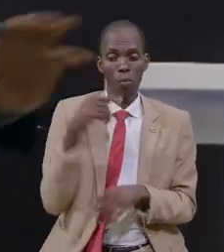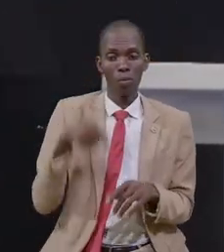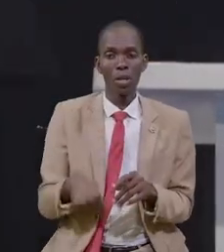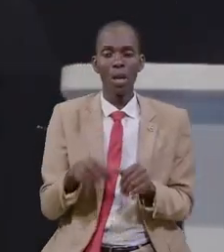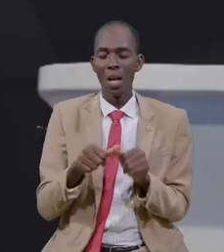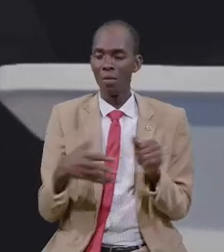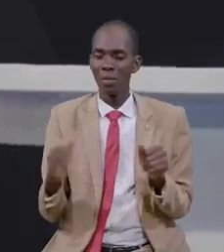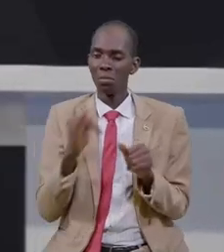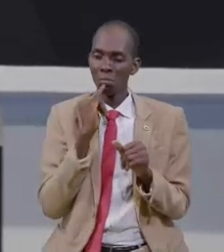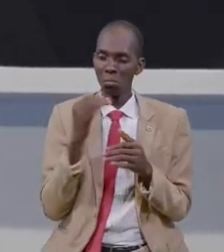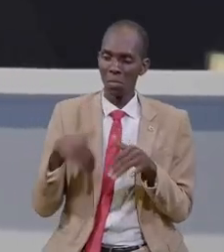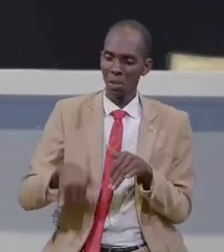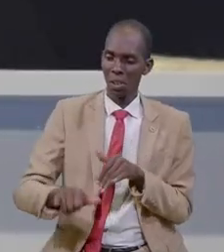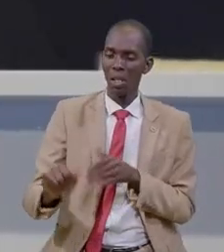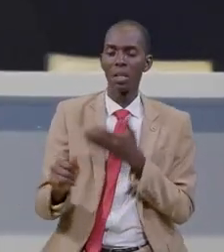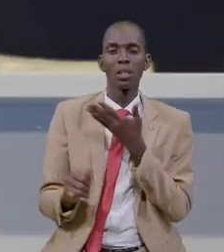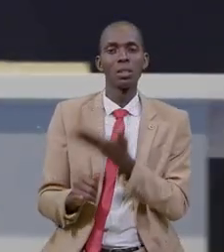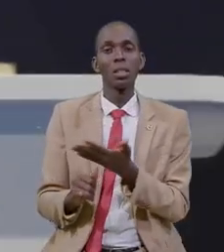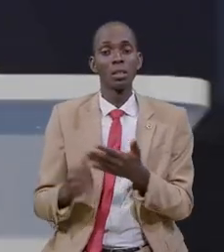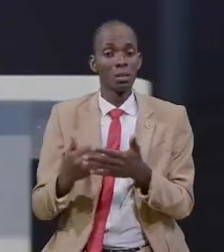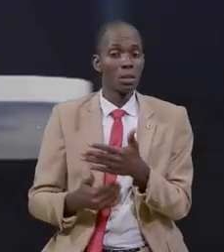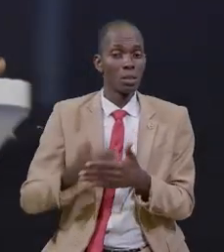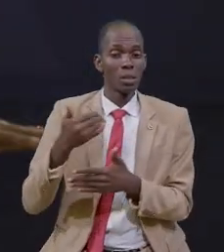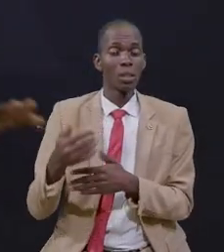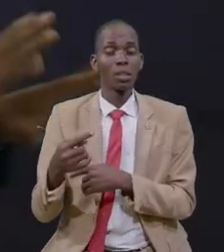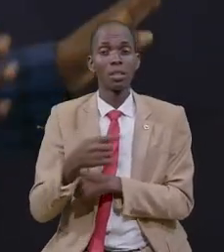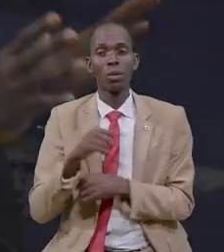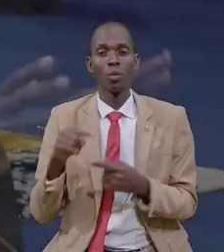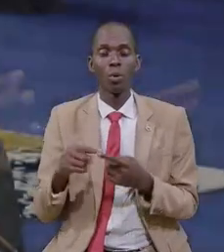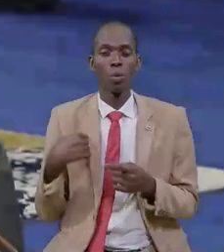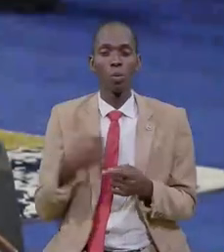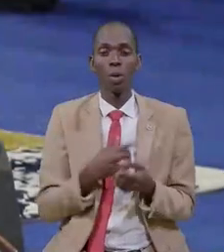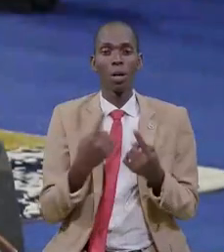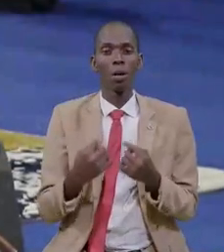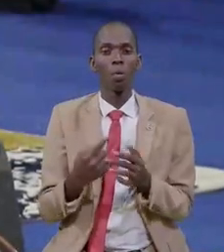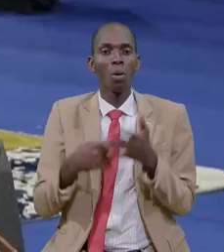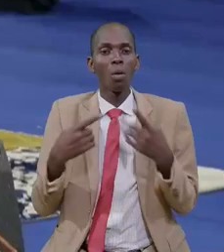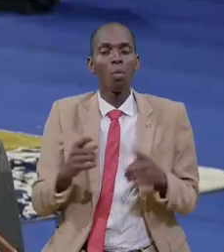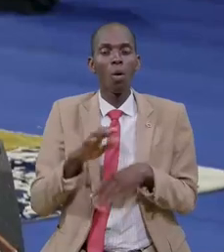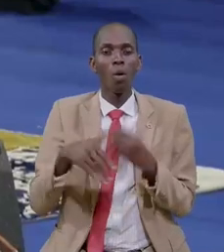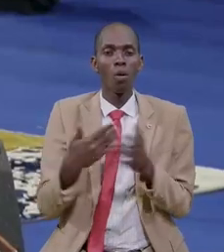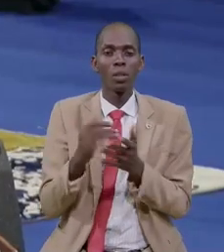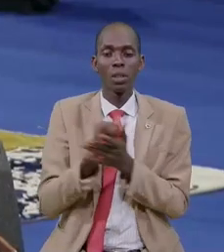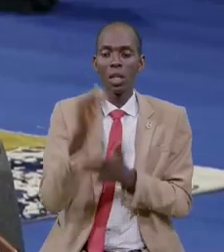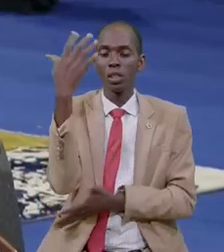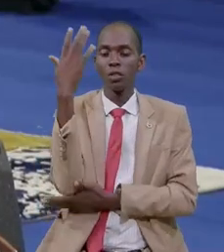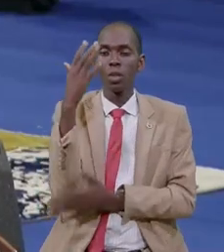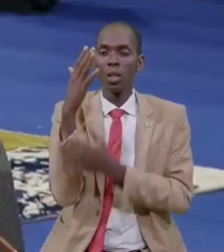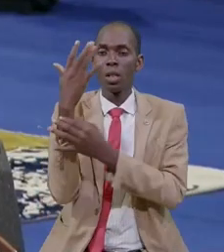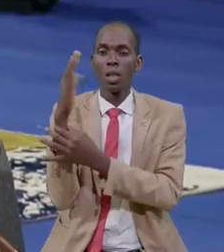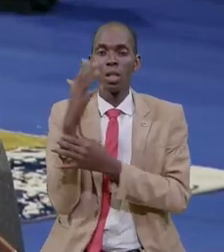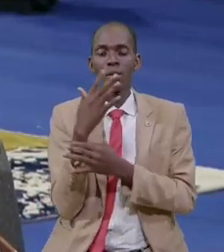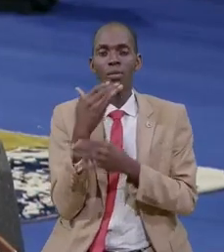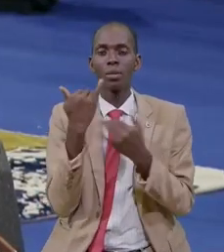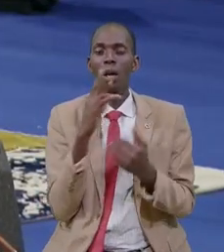lendemain, ou la semaine qui suit, quand on revenait au champ, toutes les feuilles étaient sèches. Toutes les branches